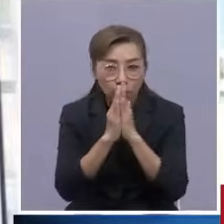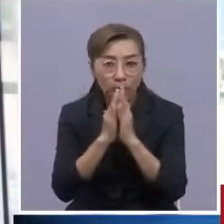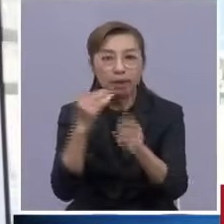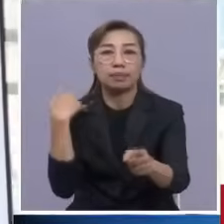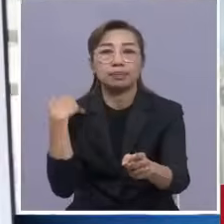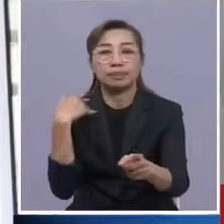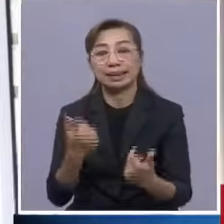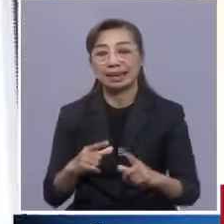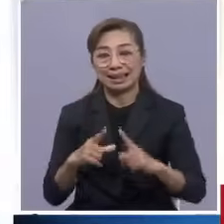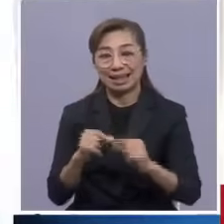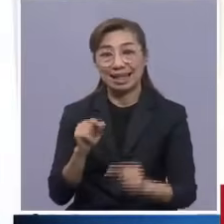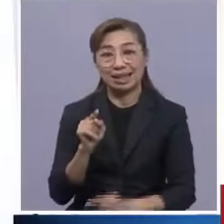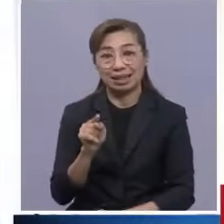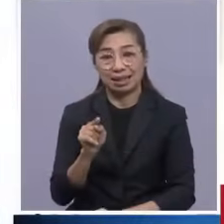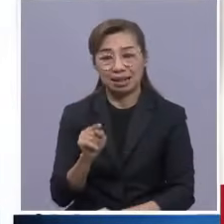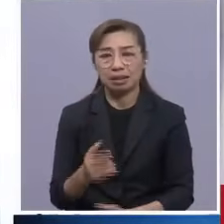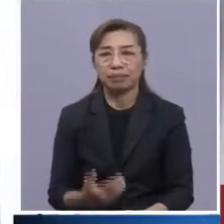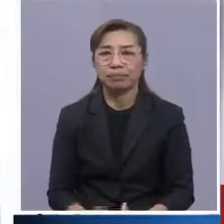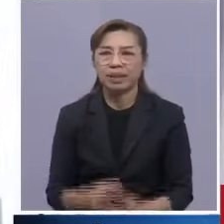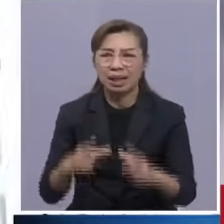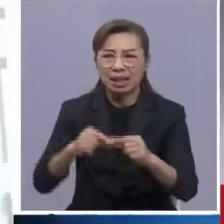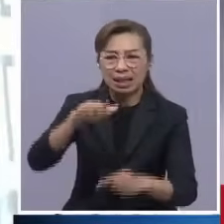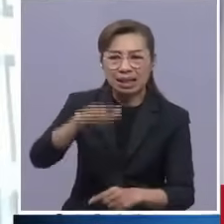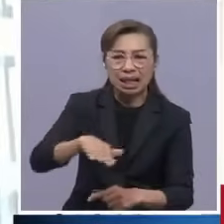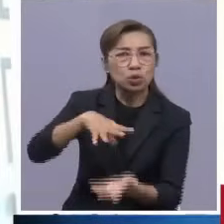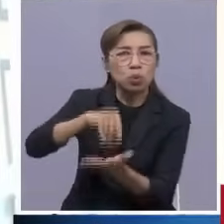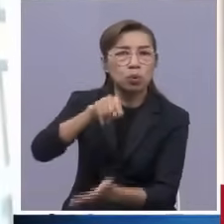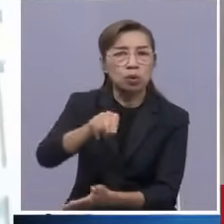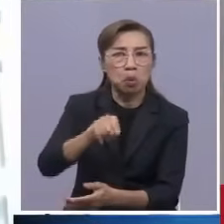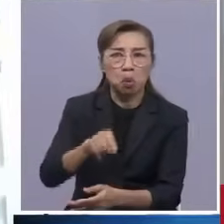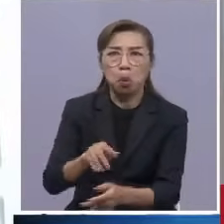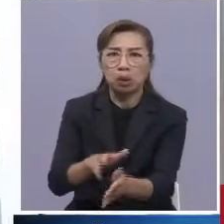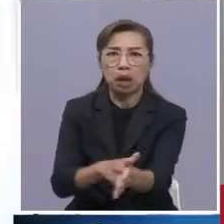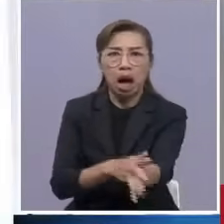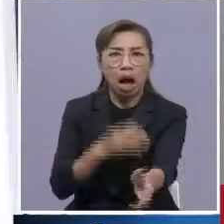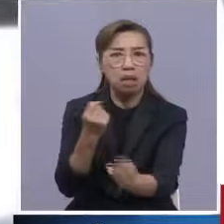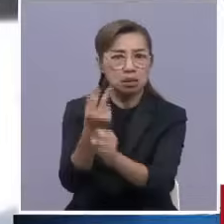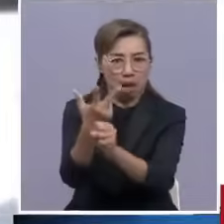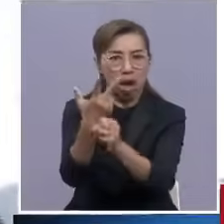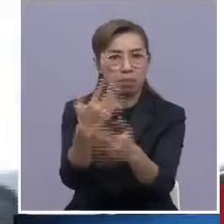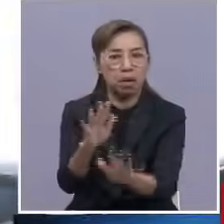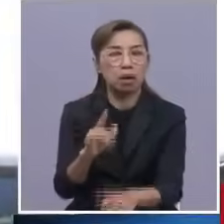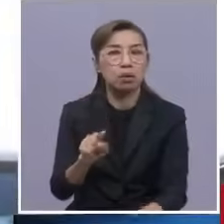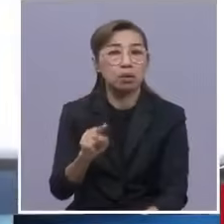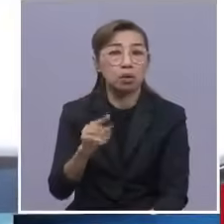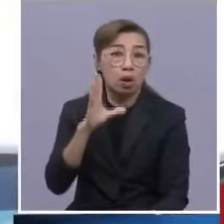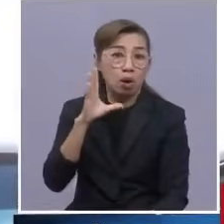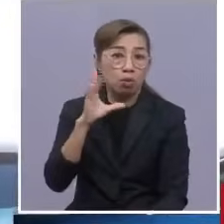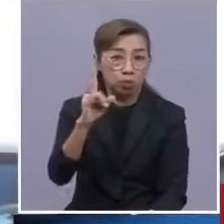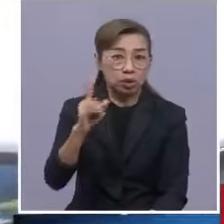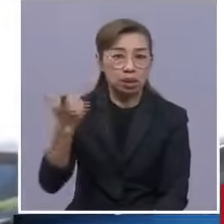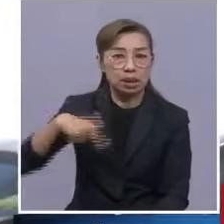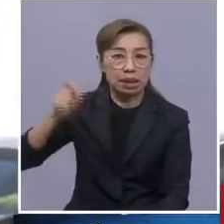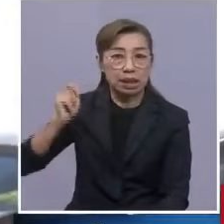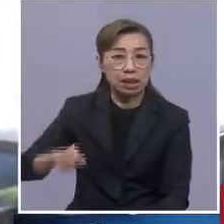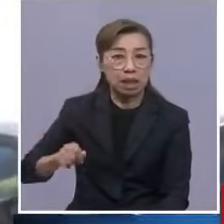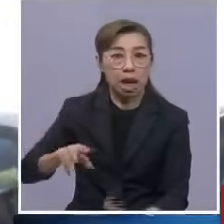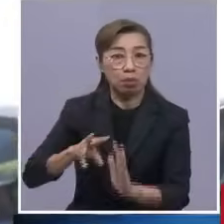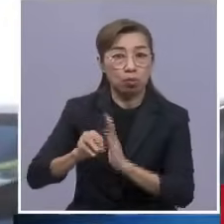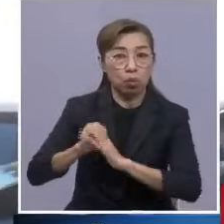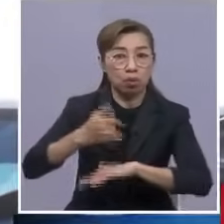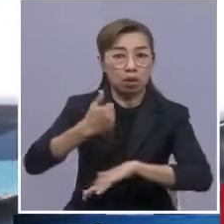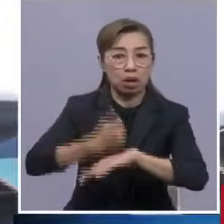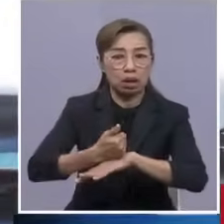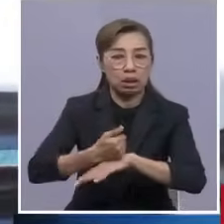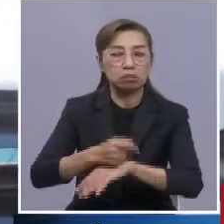มีการเป็นคดีที่ยาวนานมา3ปีแล้วนะครับโดยในวันพรุ่งนี้ครับศาลจังหวัดมุกดาหารครับก็